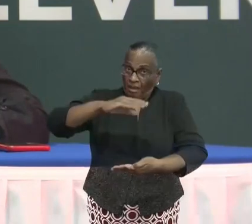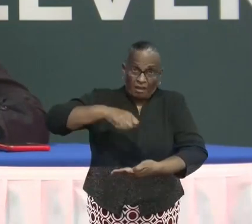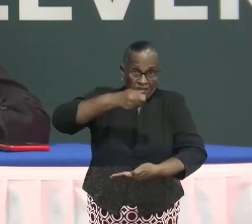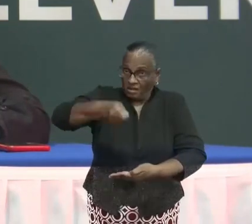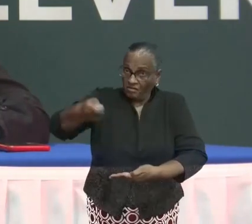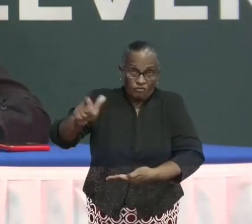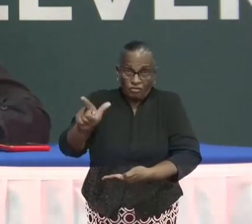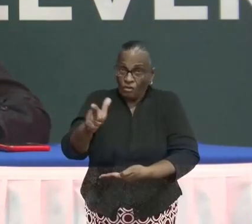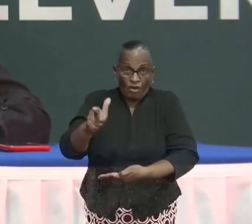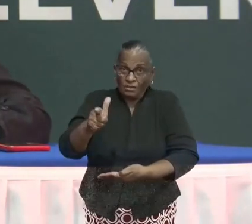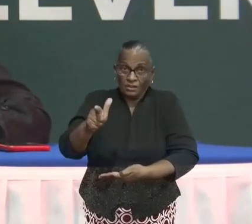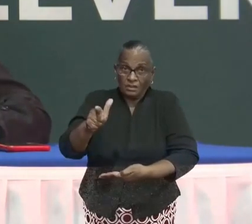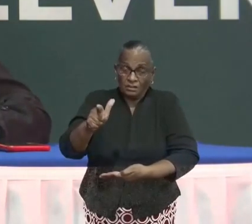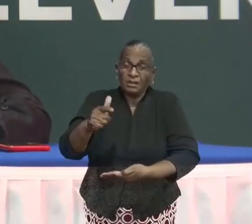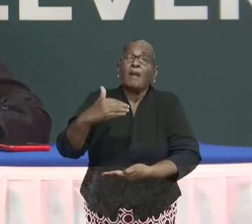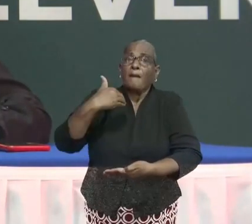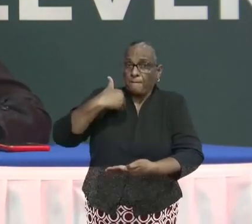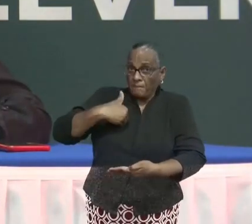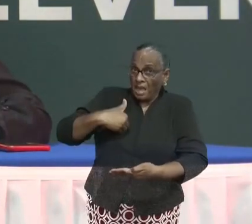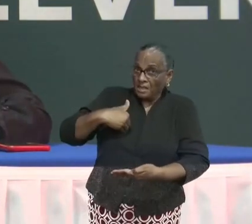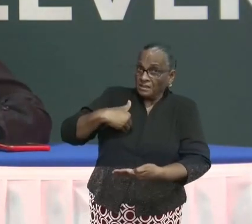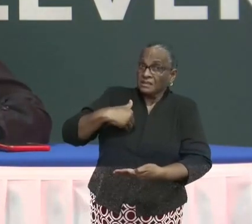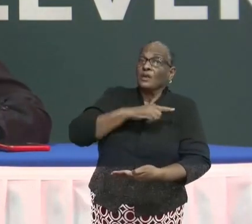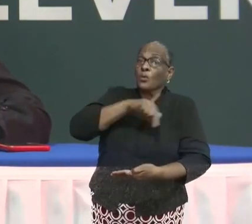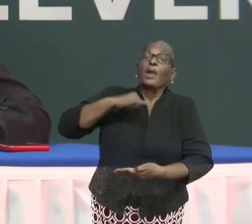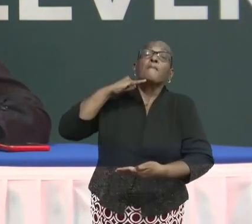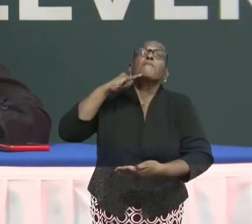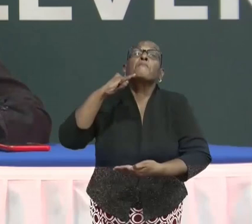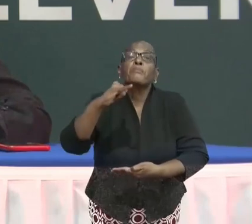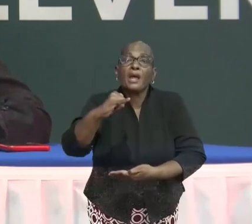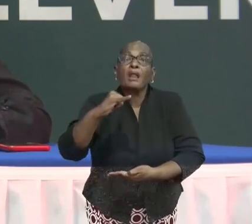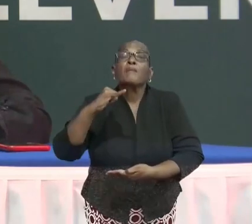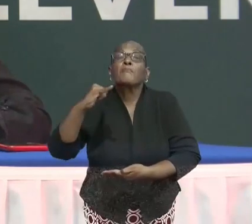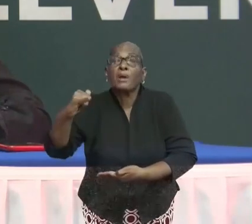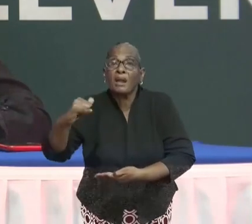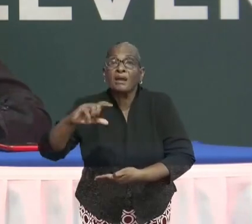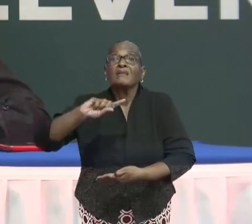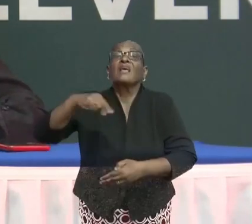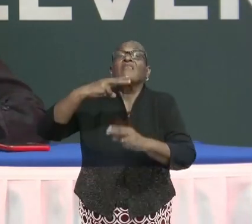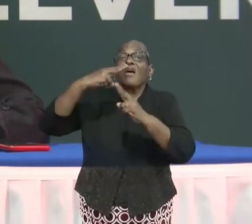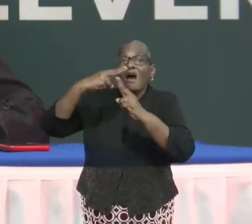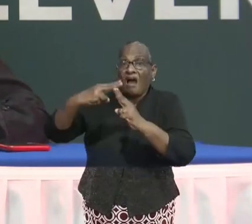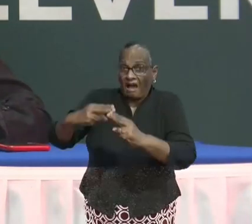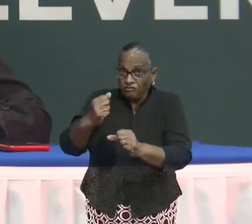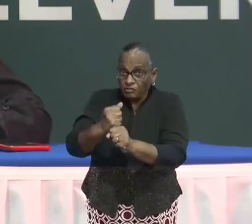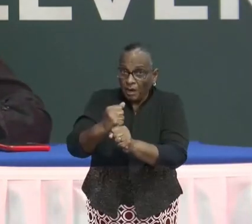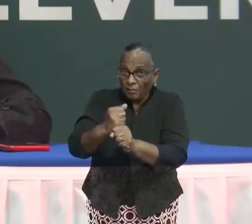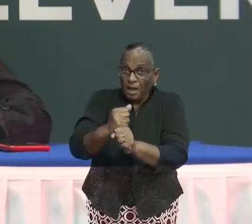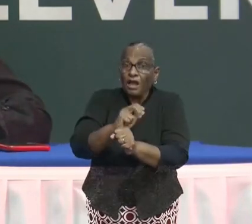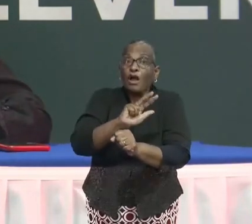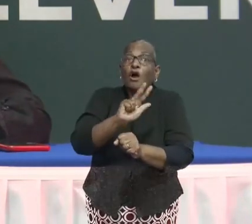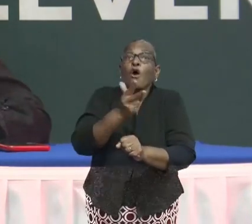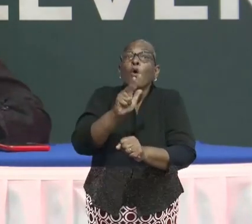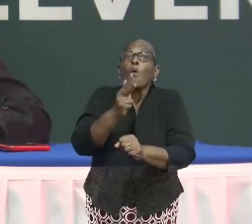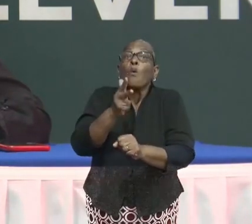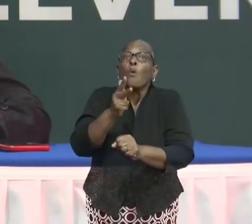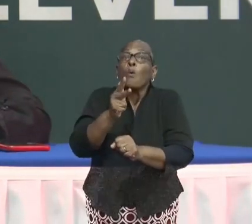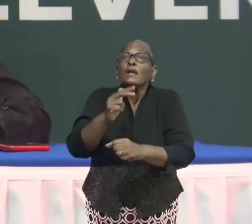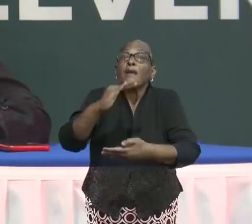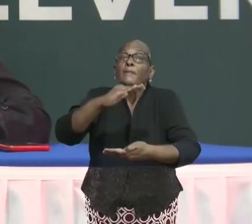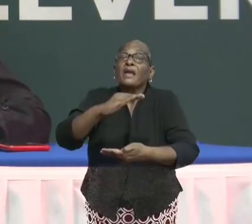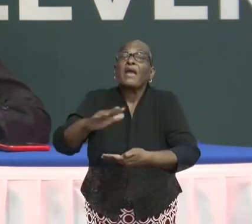ete, dus maar dat we bel en we maken een afspraak naar jou, oteng, ik kan kotek die